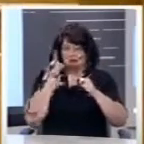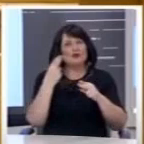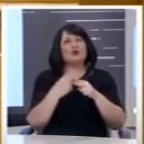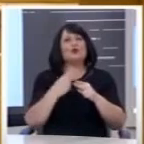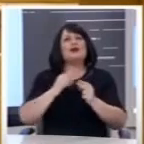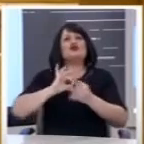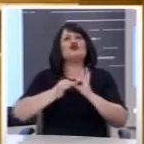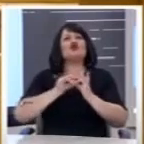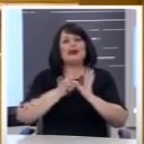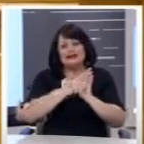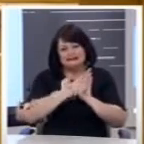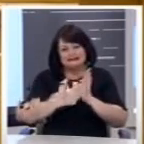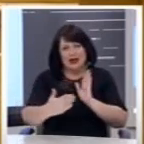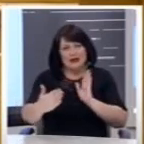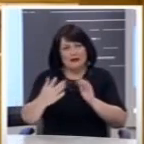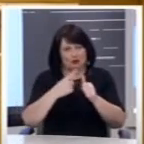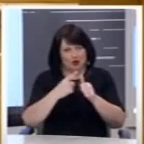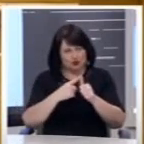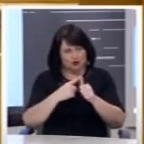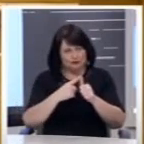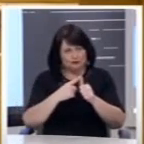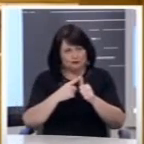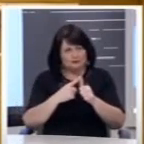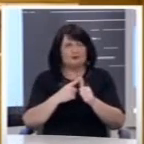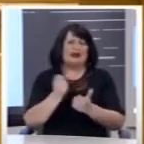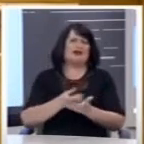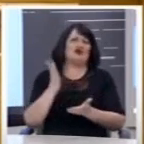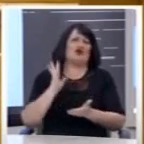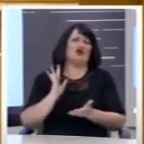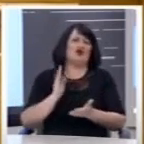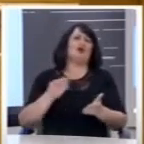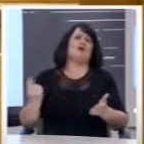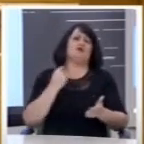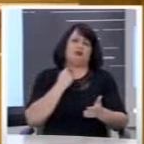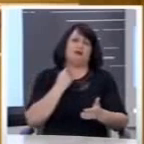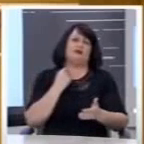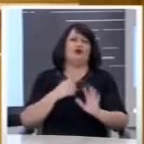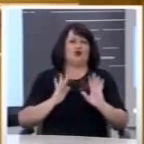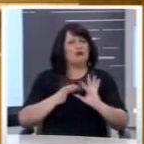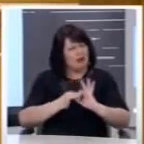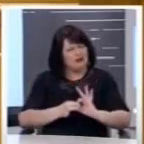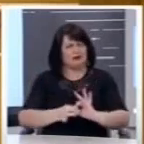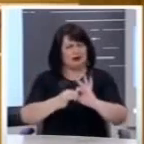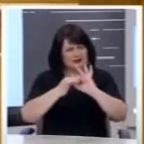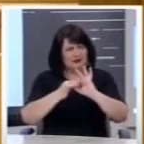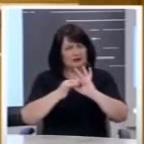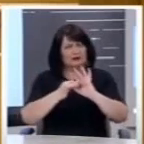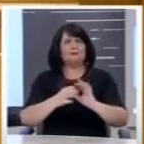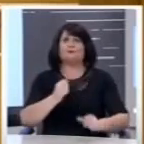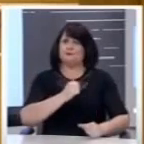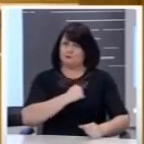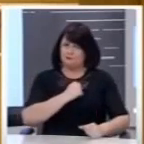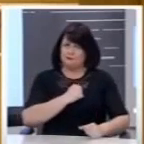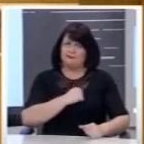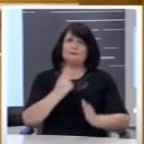και αποφασιστικό στάδιο κατά τις συνομιλίες. Δεν κάνει αξιολόγηση δηλαδή ότι απέτυχε ή ότι δεν θα συνεχιστεί. Και θεωρεί ότι ήταν η πρώτη